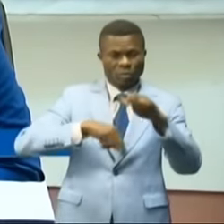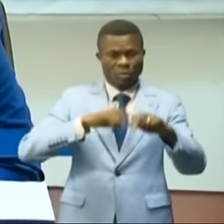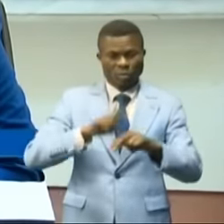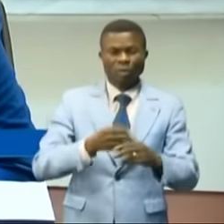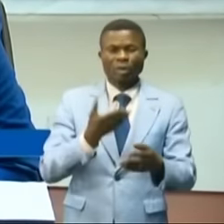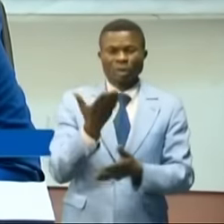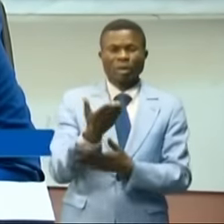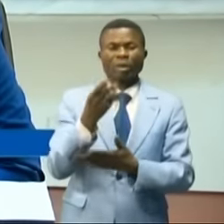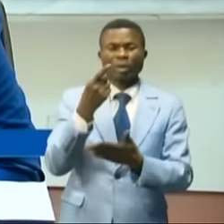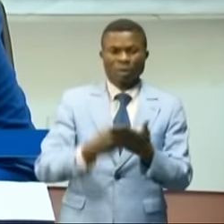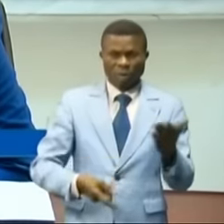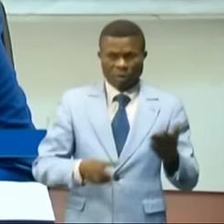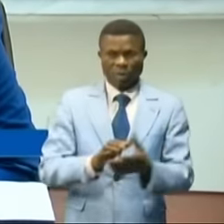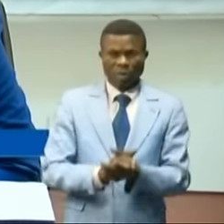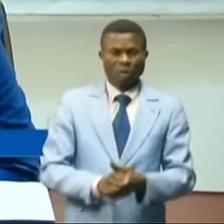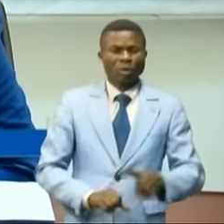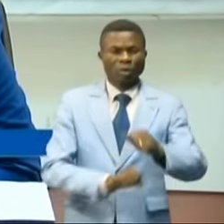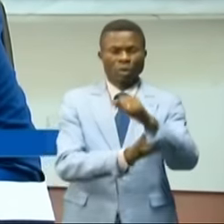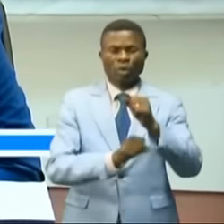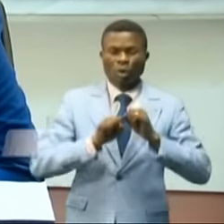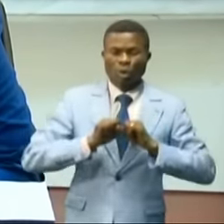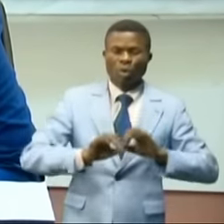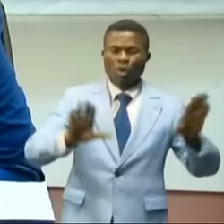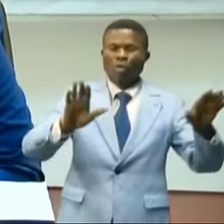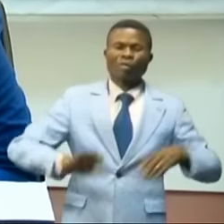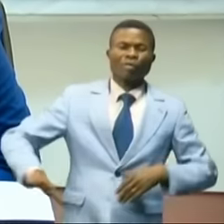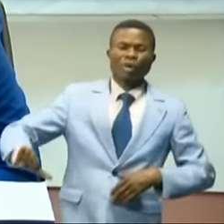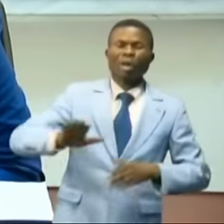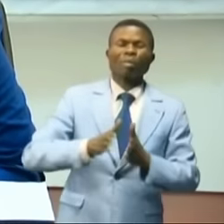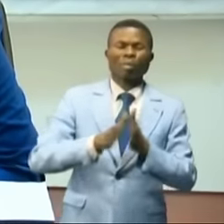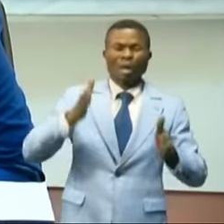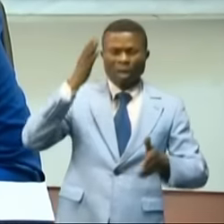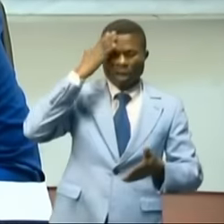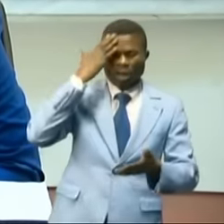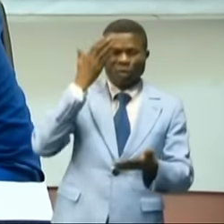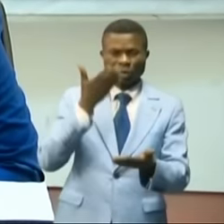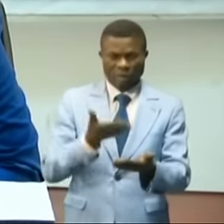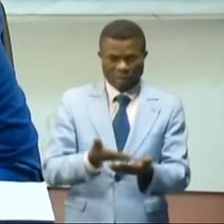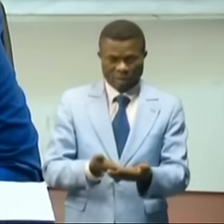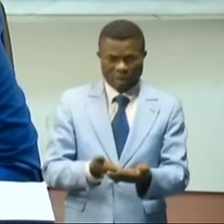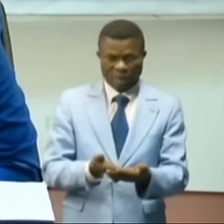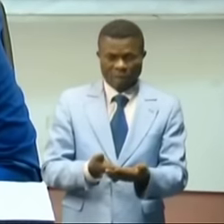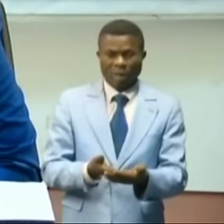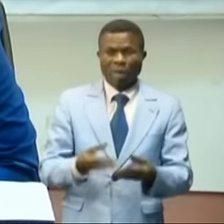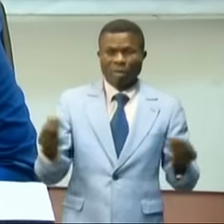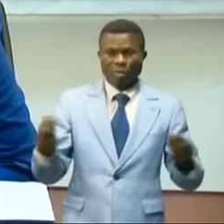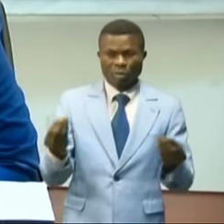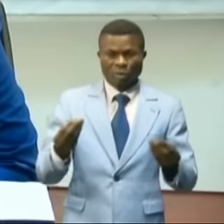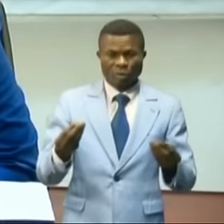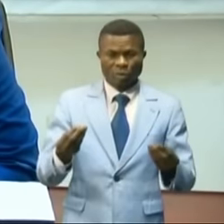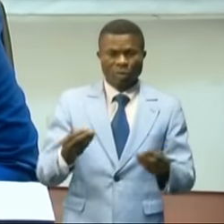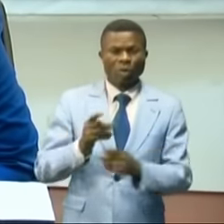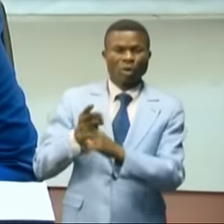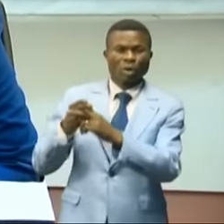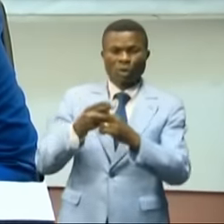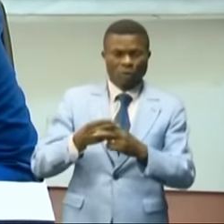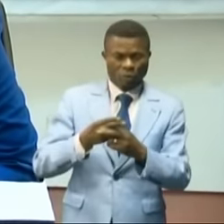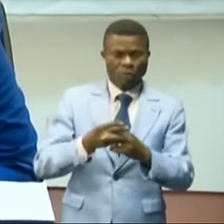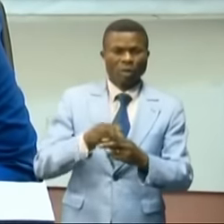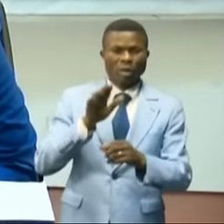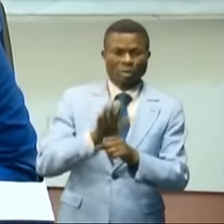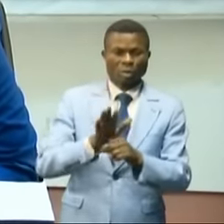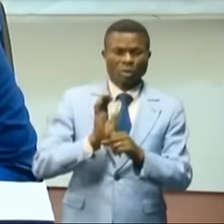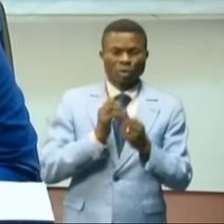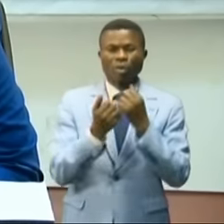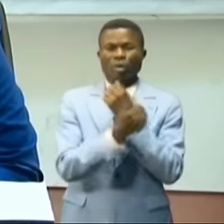amont une vulgarisation plus azimut à 360 degrés afin de communiquer pleinement son